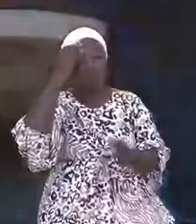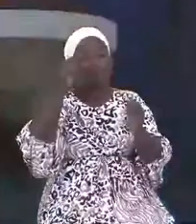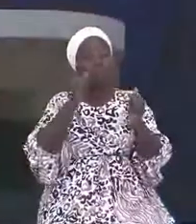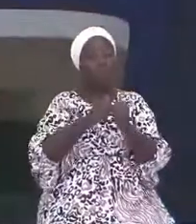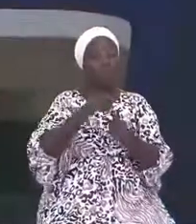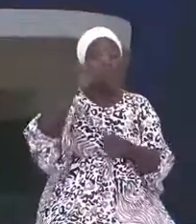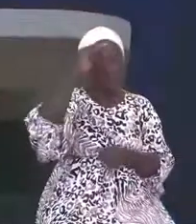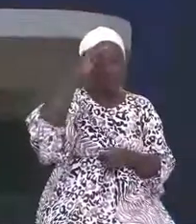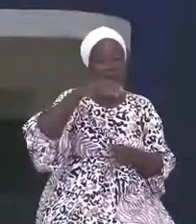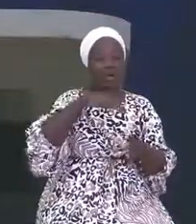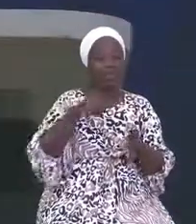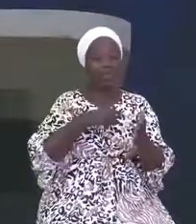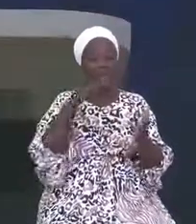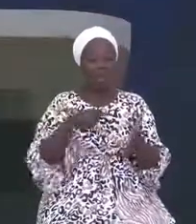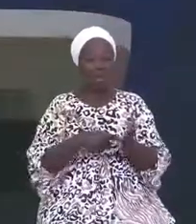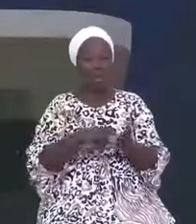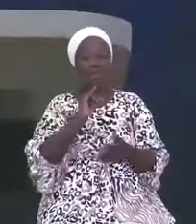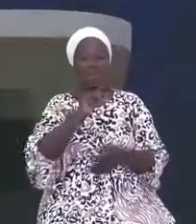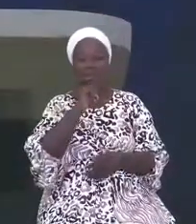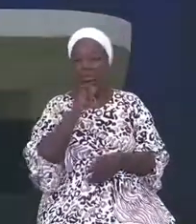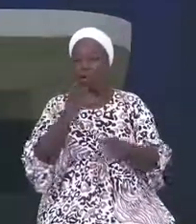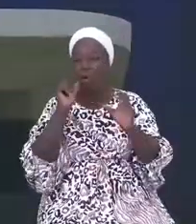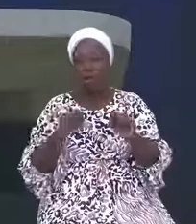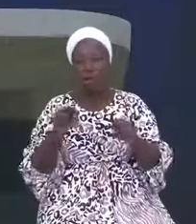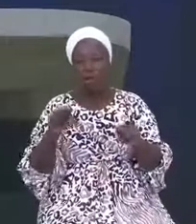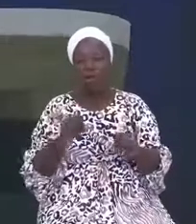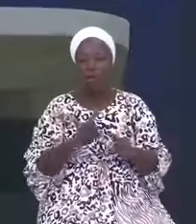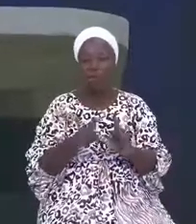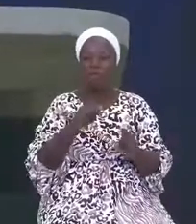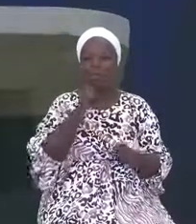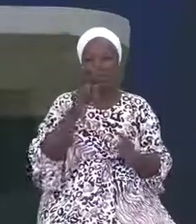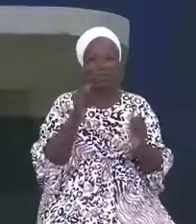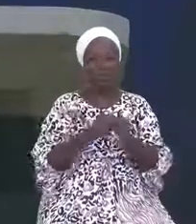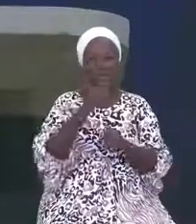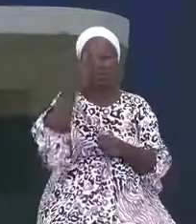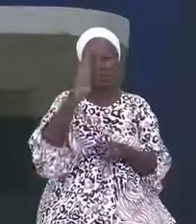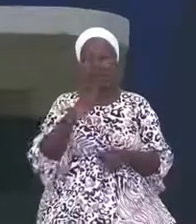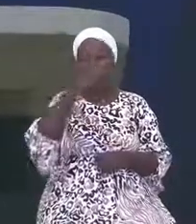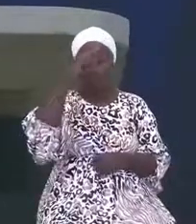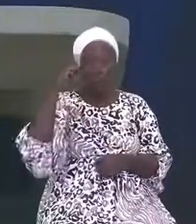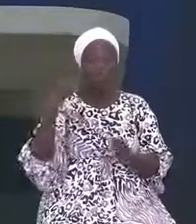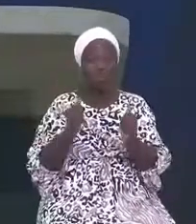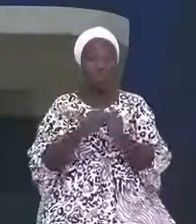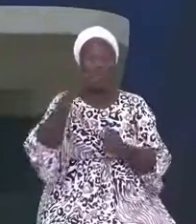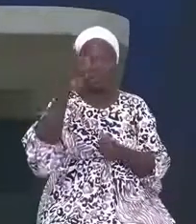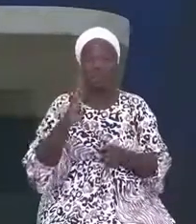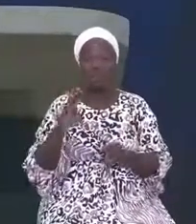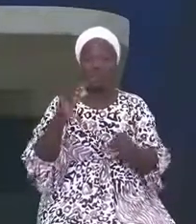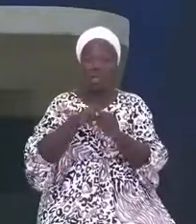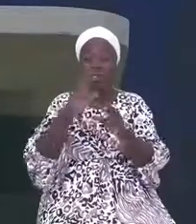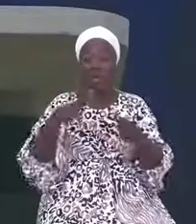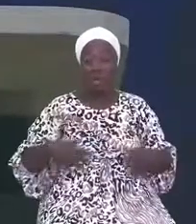Aux hommes, cela est impossible, mais pas à Dieu. Parce qu'avec Dieu, dans ta